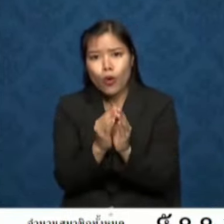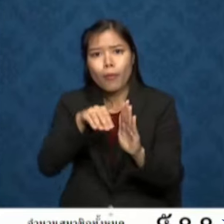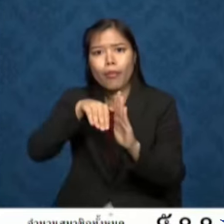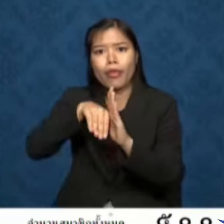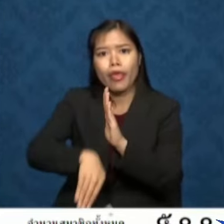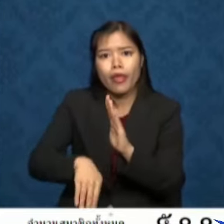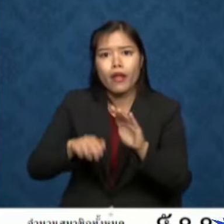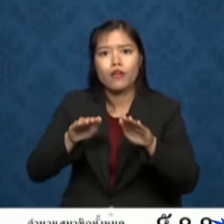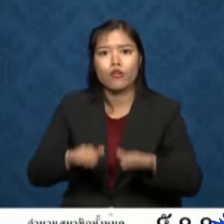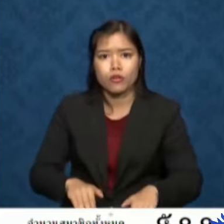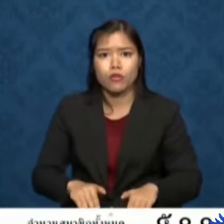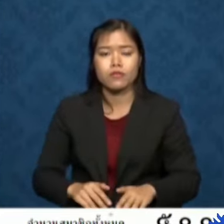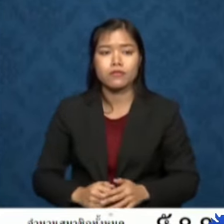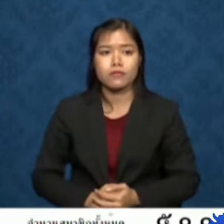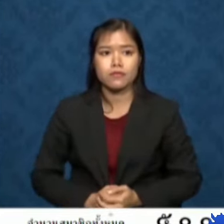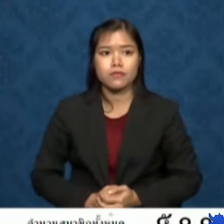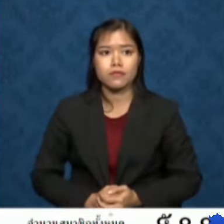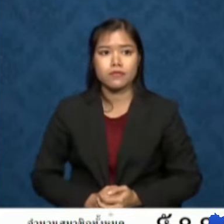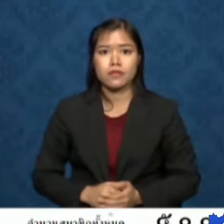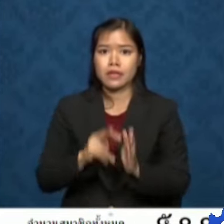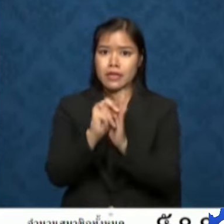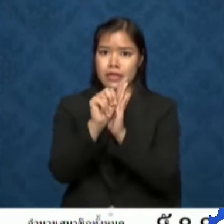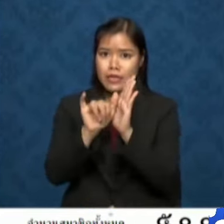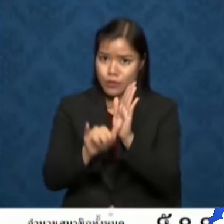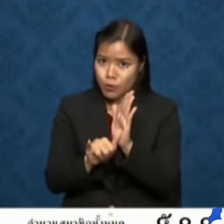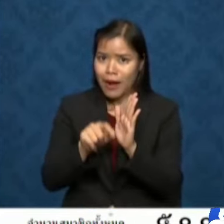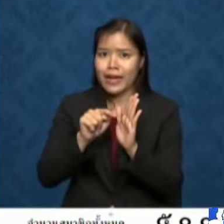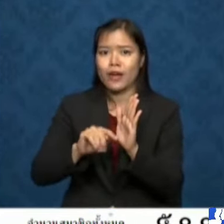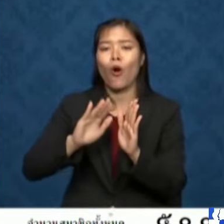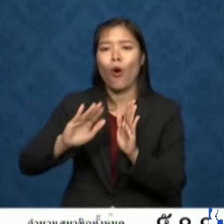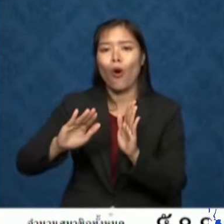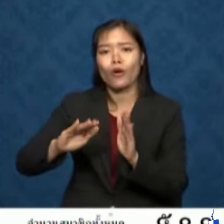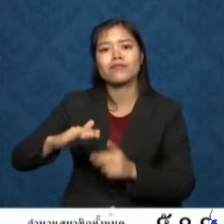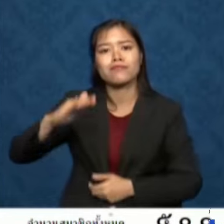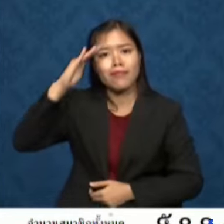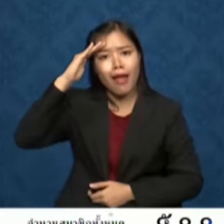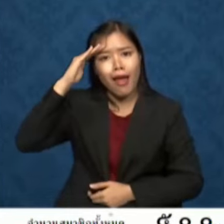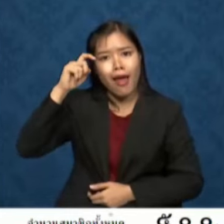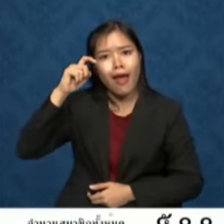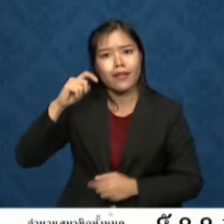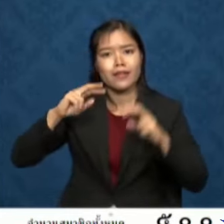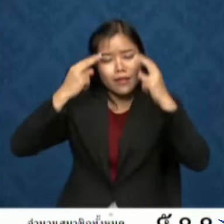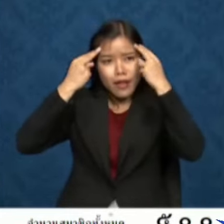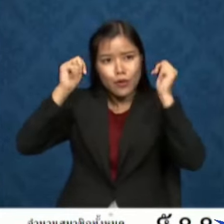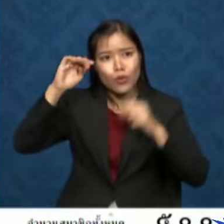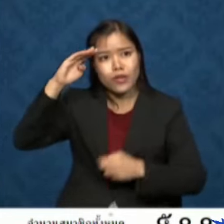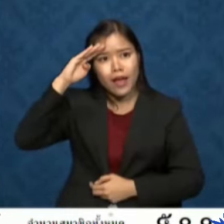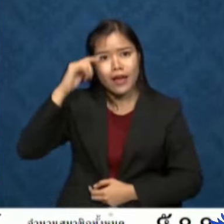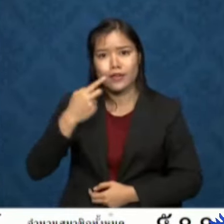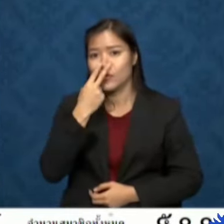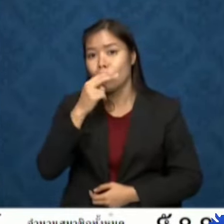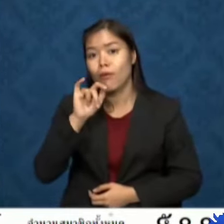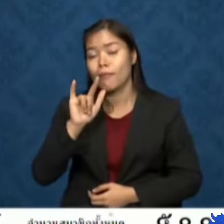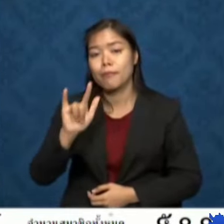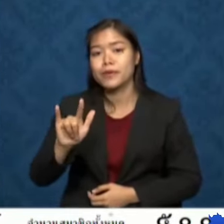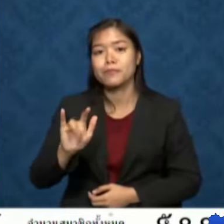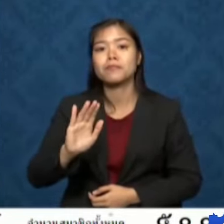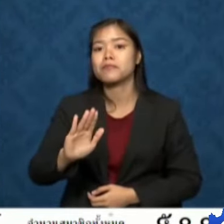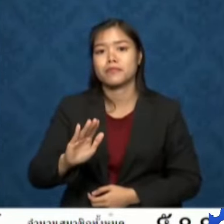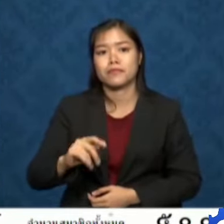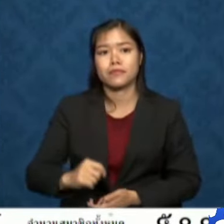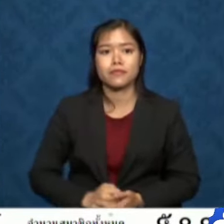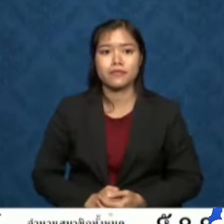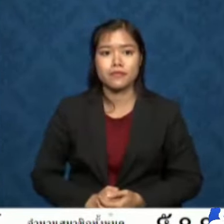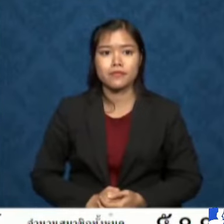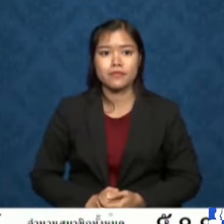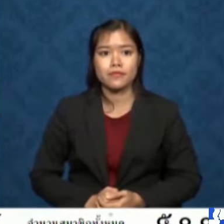ซ้ำนี่มันนโยบายลุงตู่อยู่ต่อชัดๆครับผมนึกถึงโลโก้อย่างนี้เลยไม่มีทางที่